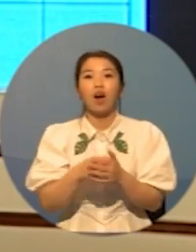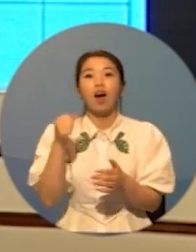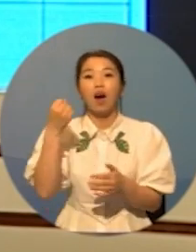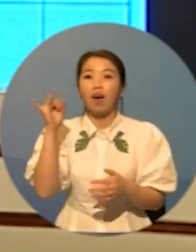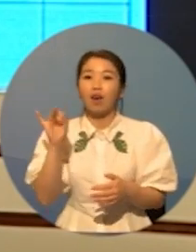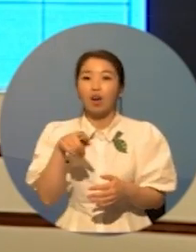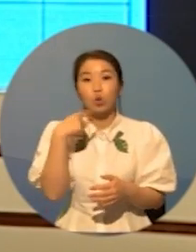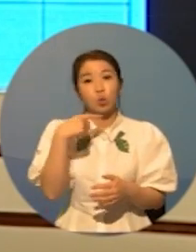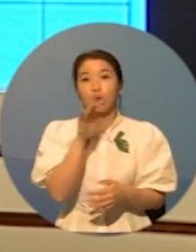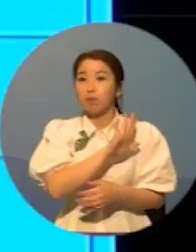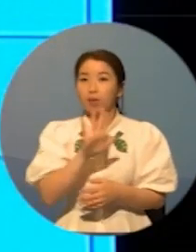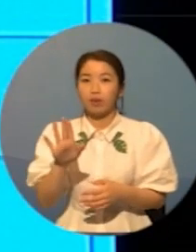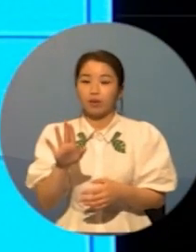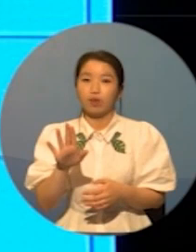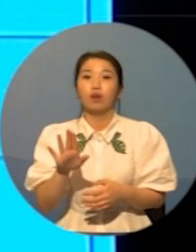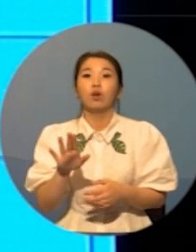Айхан үндемеді.